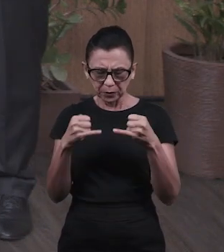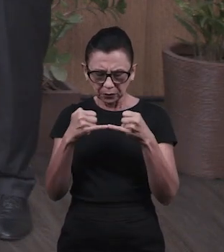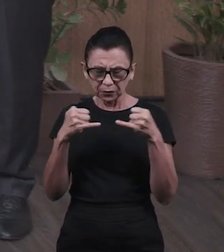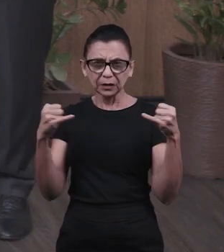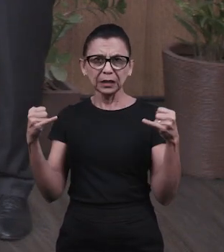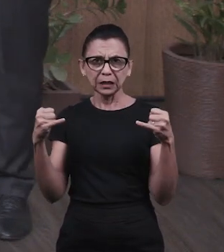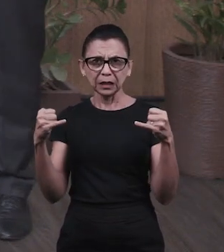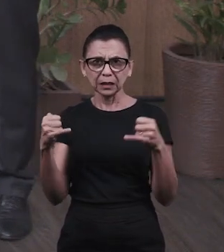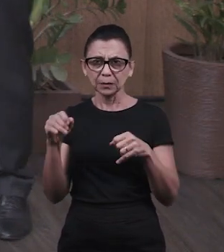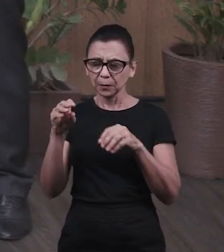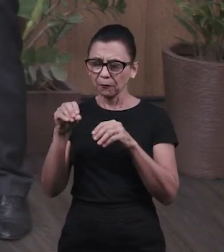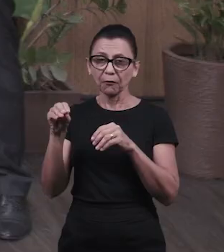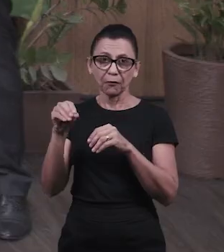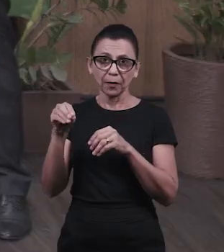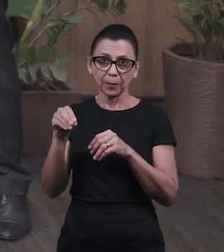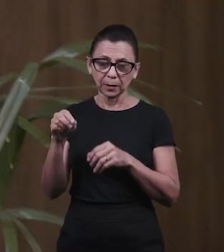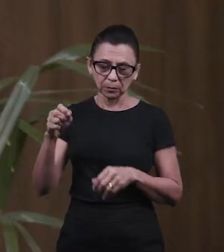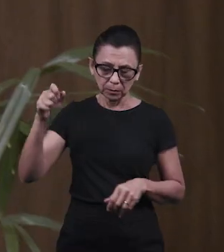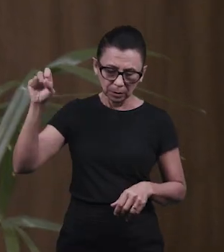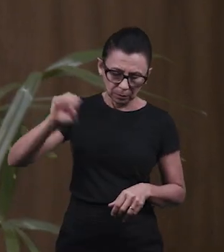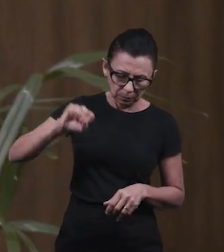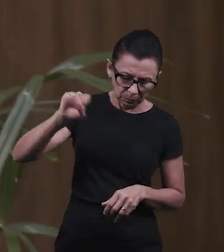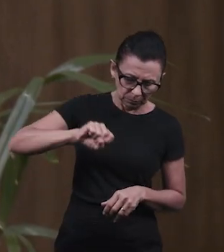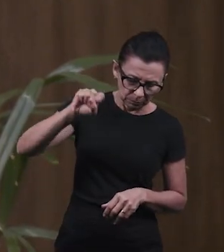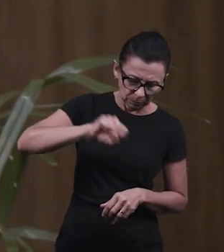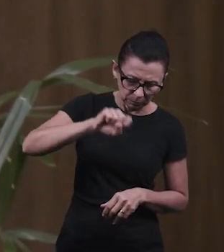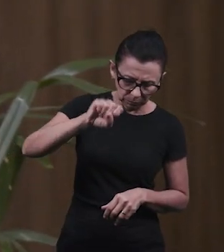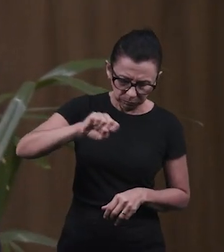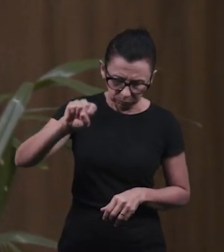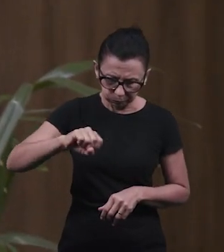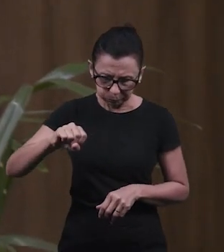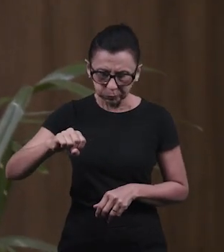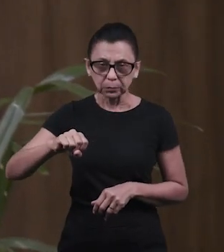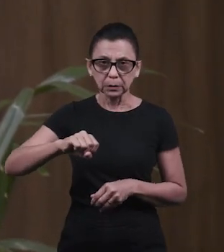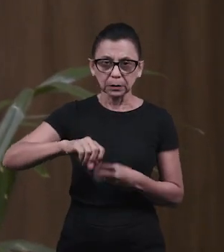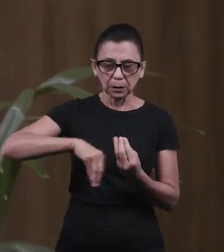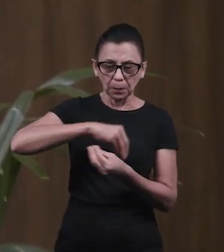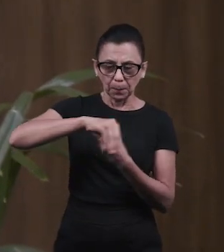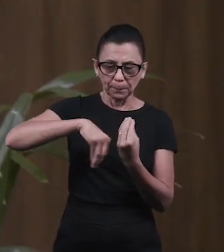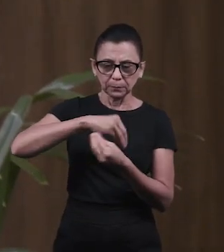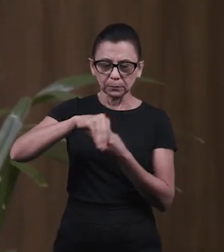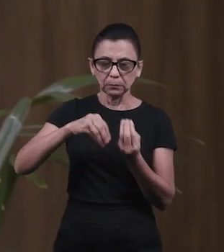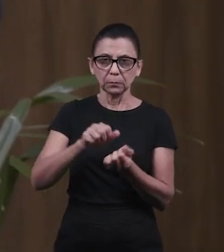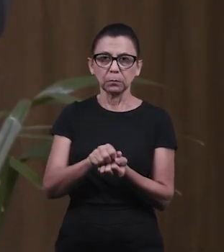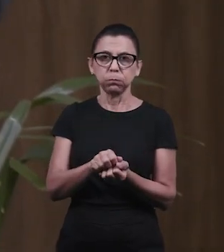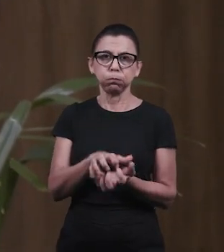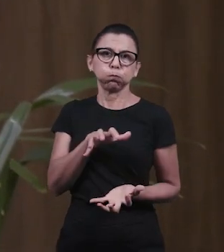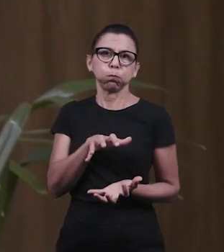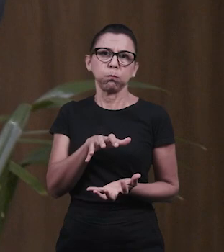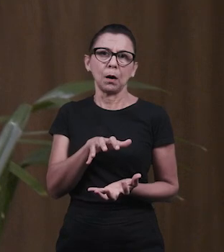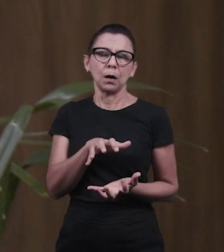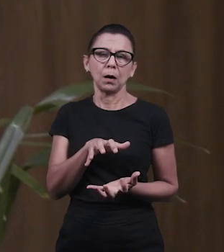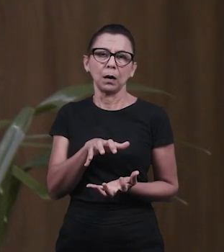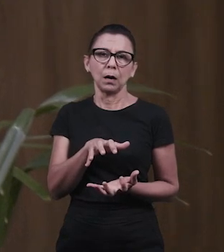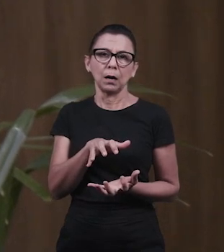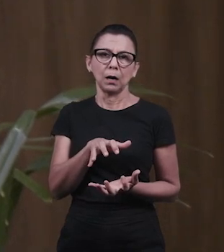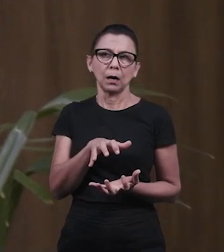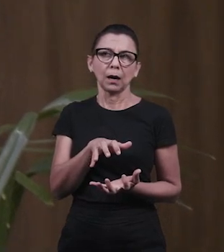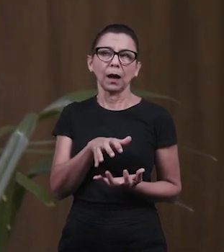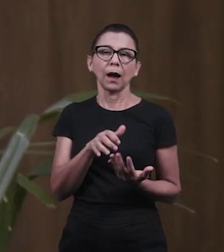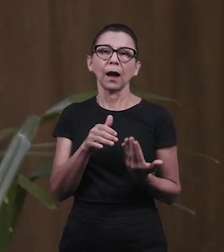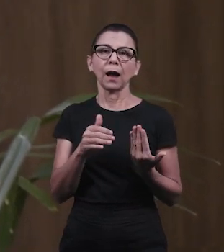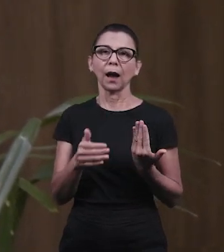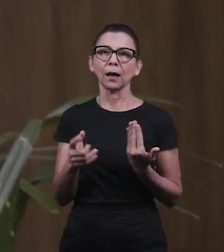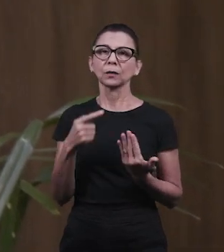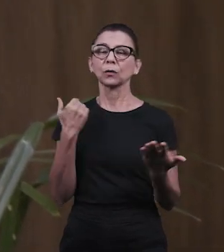Бог, он использует эту притчу в различных местах Библии, не только здесь. И Бог еще